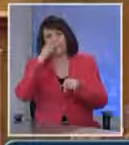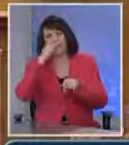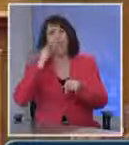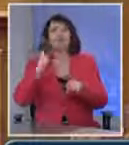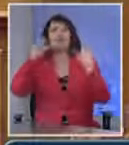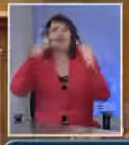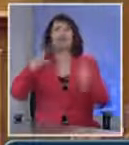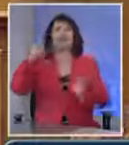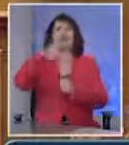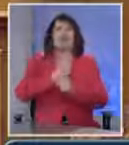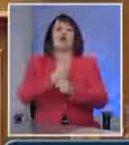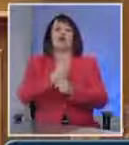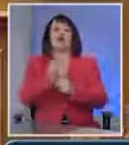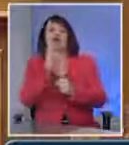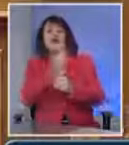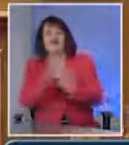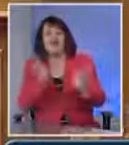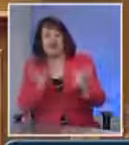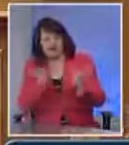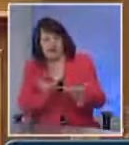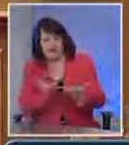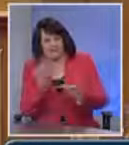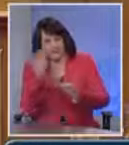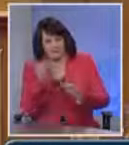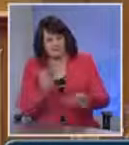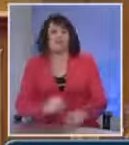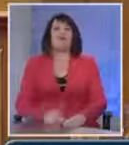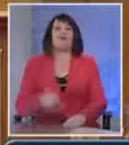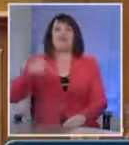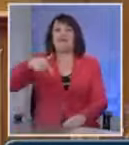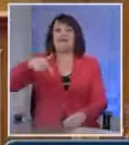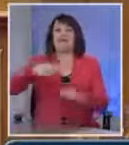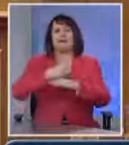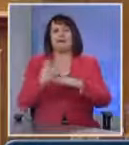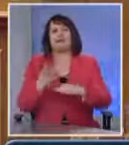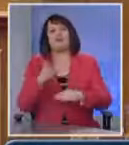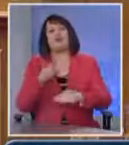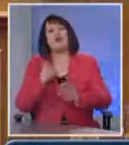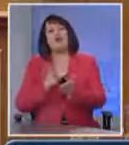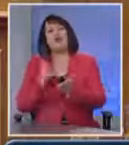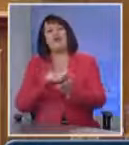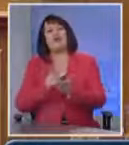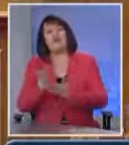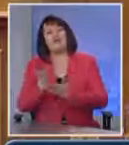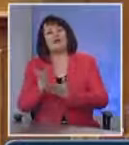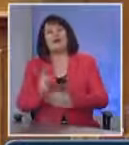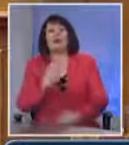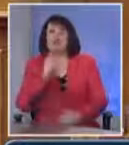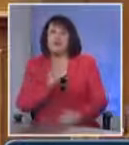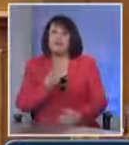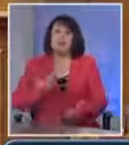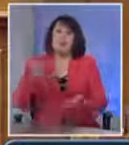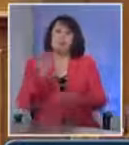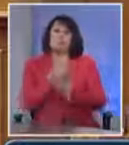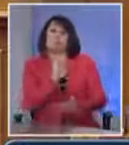της Δημοκρατίας. Η κυρία Γεννηματά, γιατί θέλω να είμαι δίκαιος με την ιστορία, θέτει